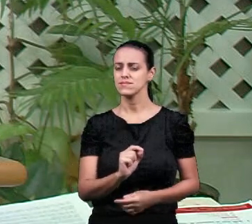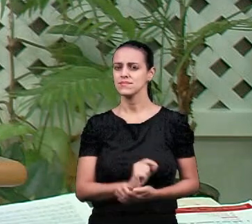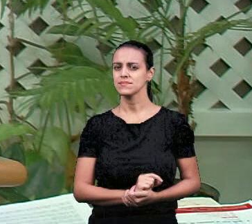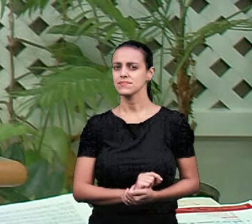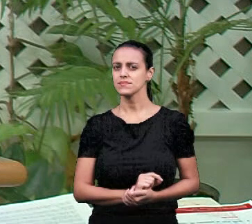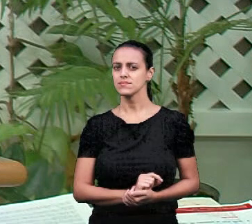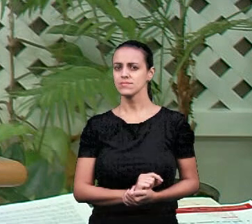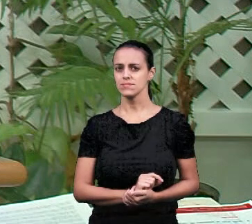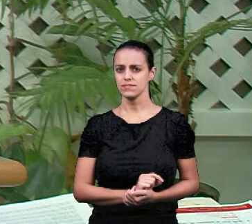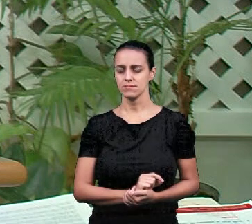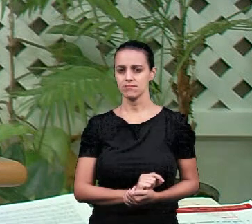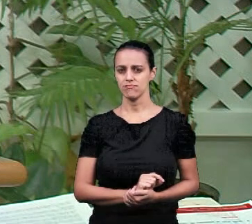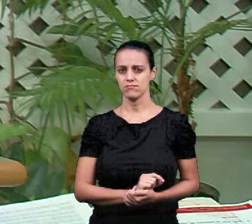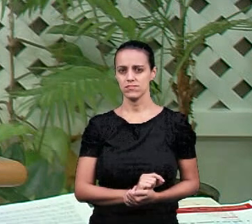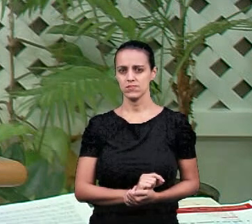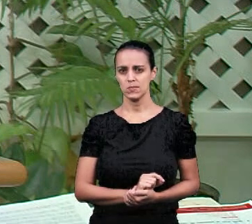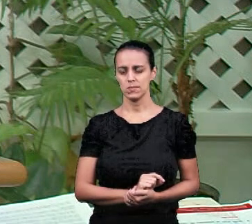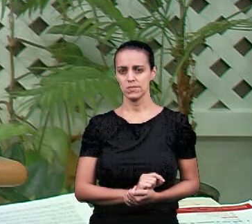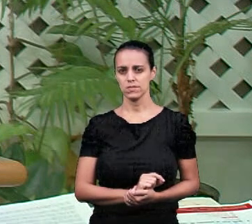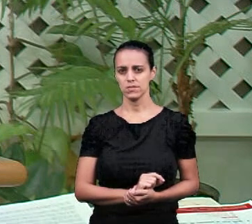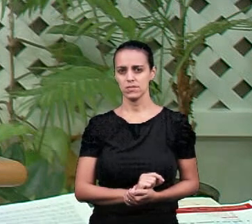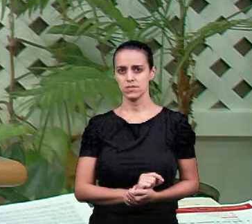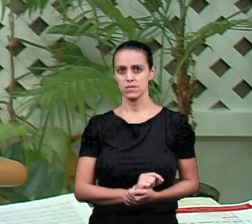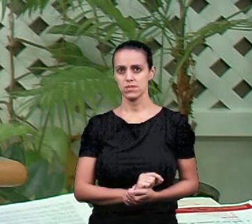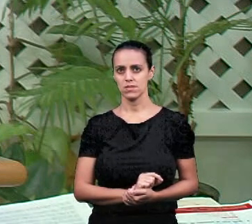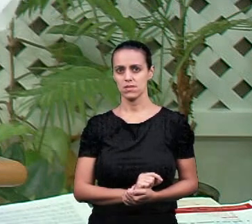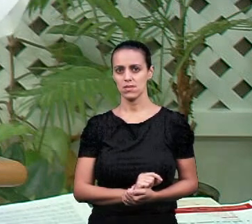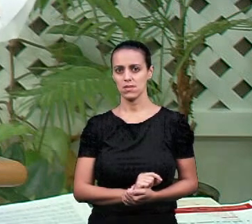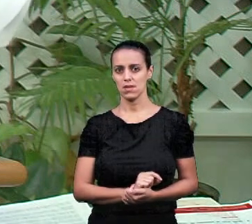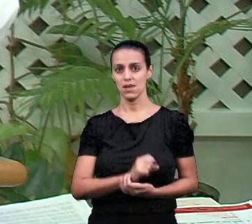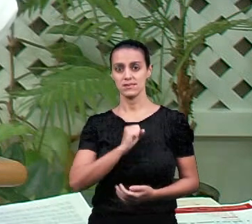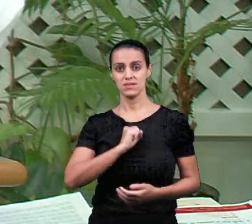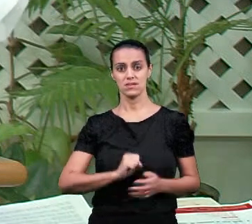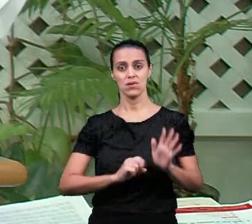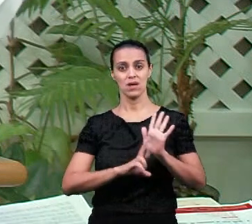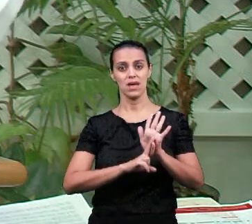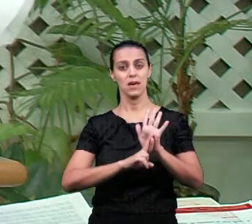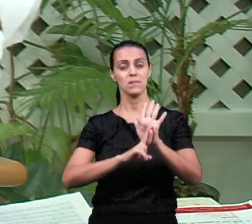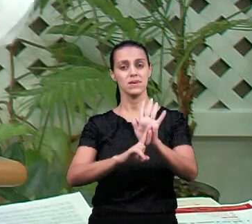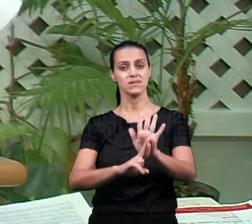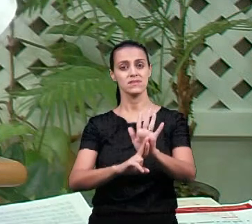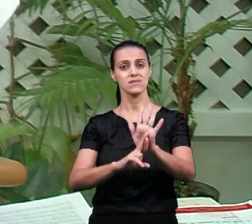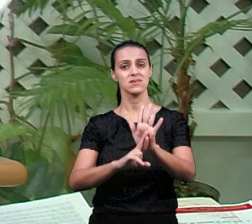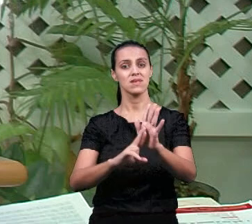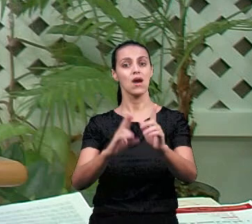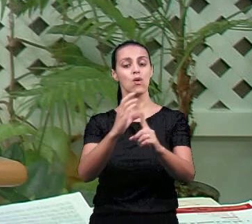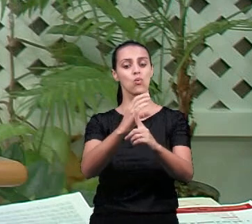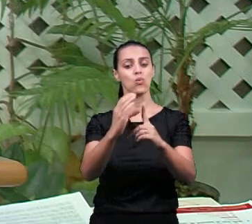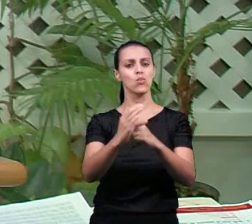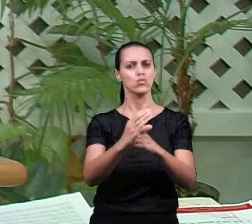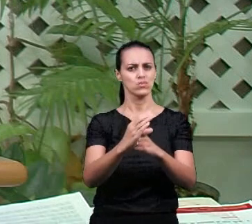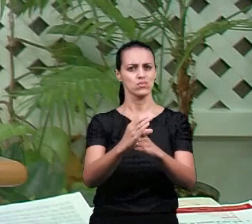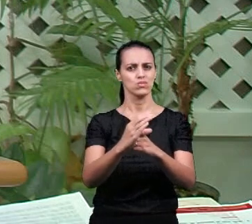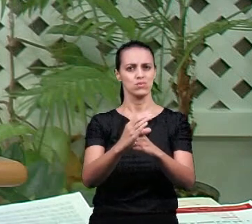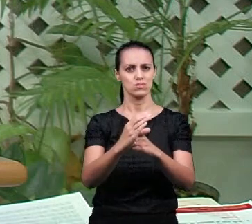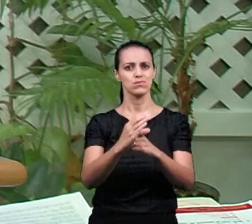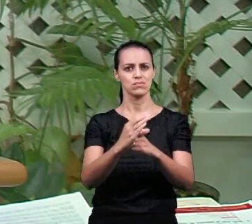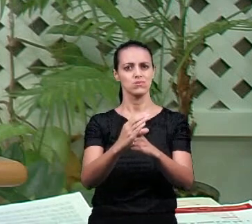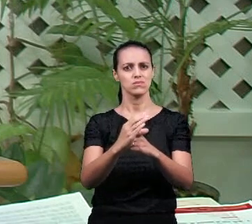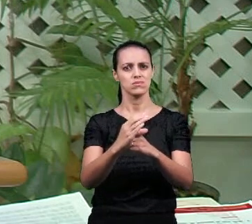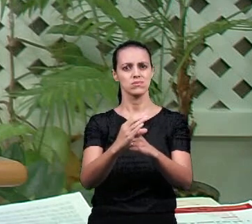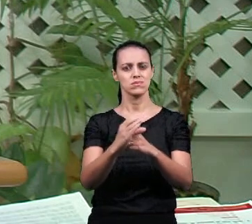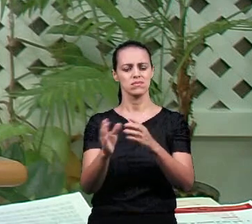ce nous pouvons dire ce qu'était la loi, le culte, ce qu'était la partie du